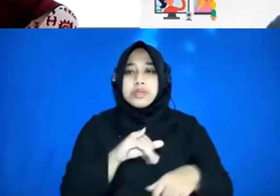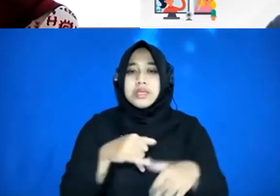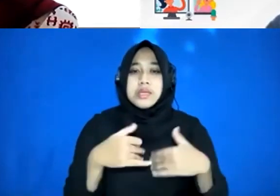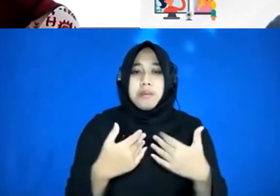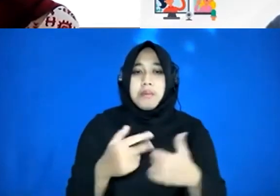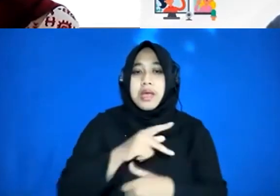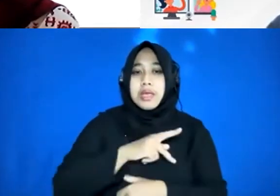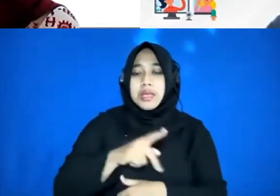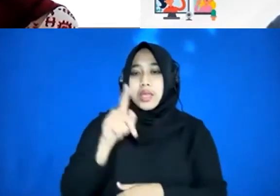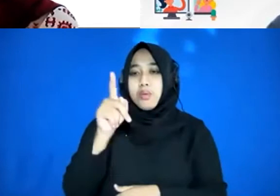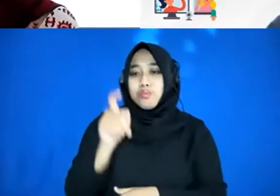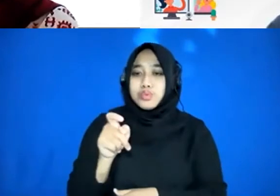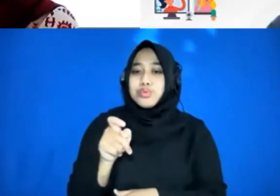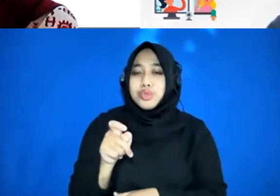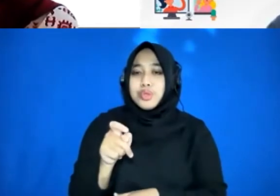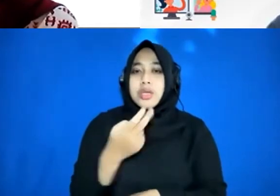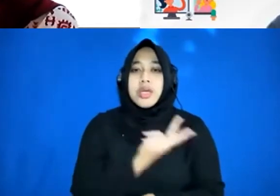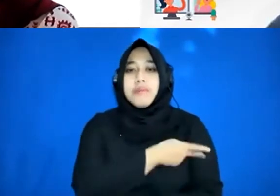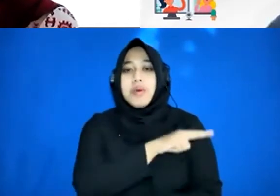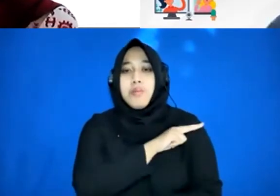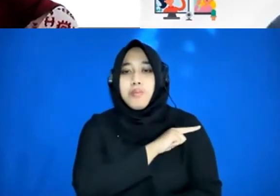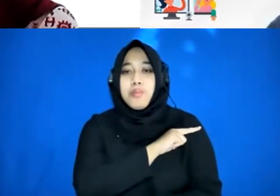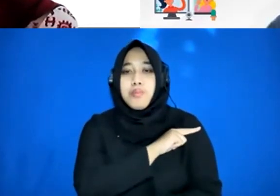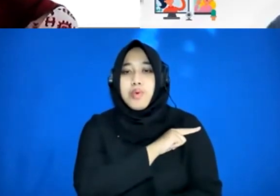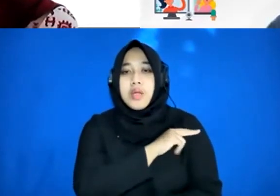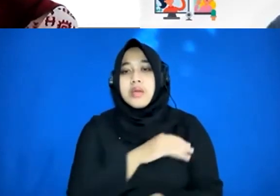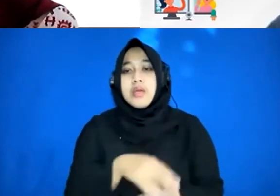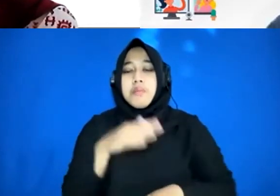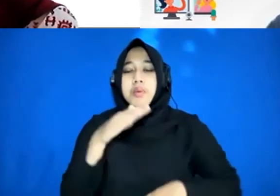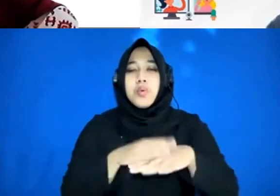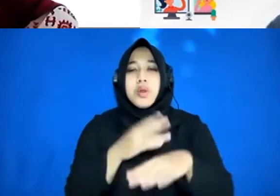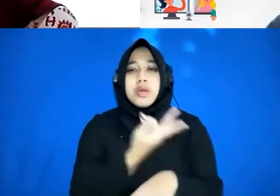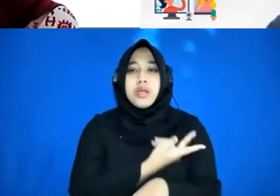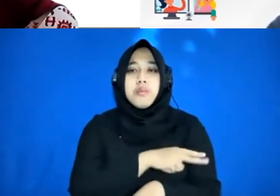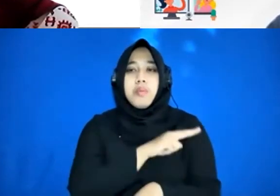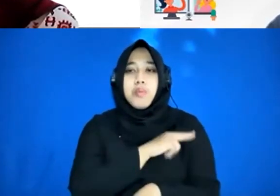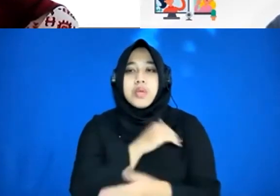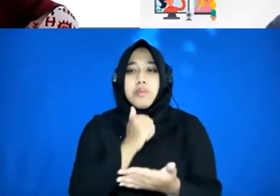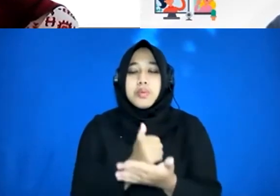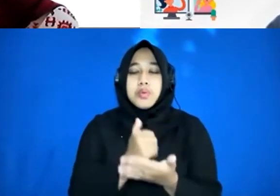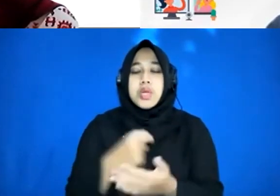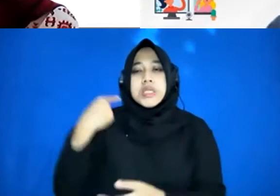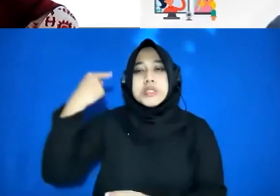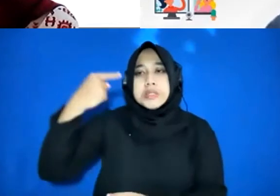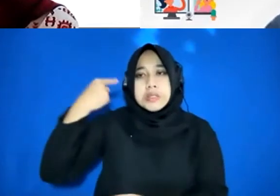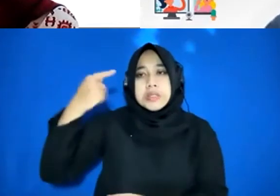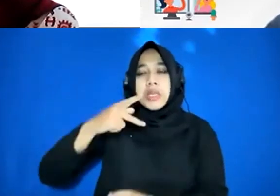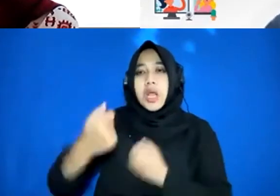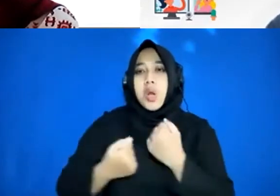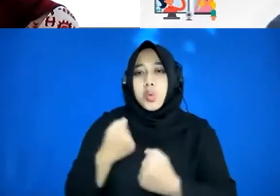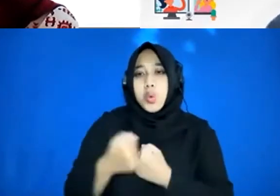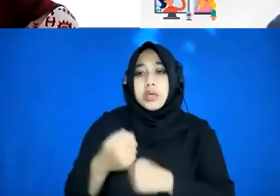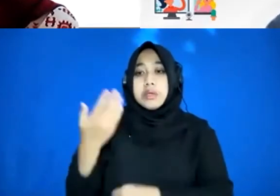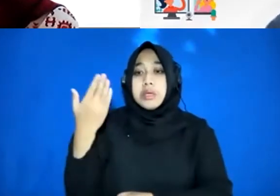kita butuh kapasitas building atau pemenuhan kapasitas yang itu sering kita lakukan. Dan kebetulan